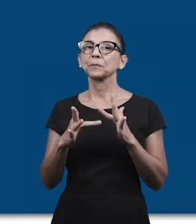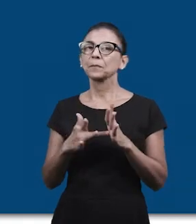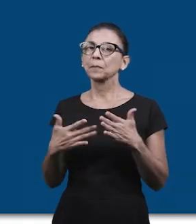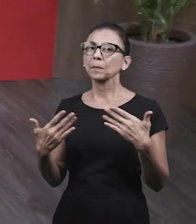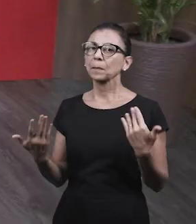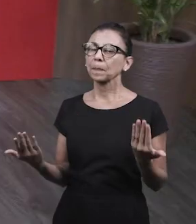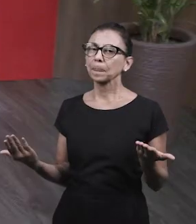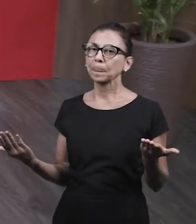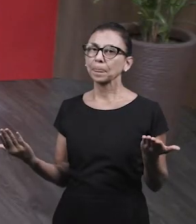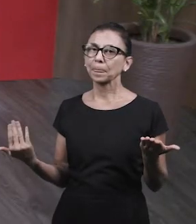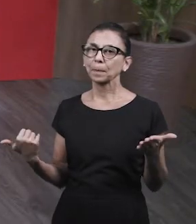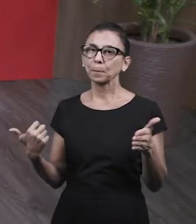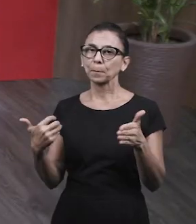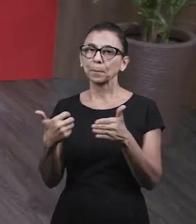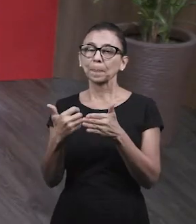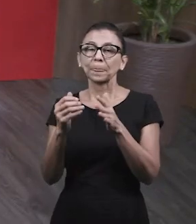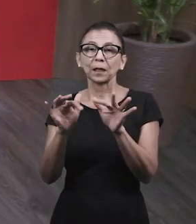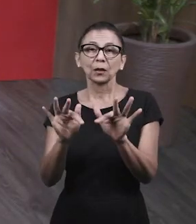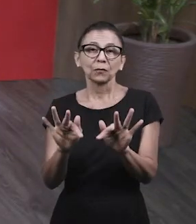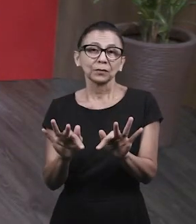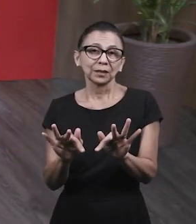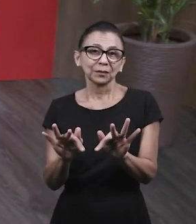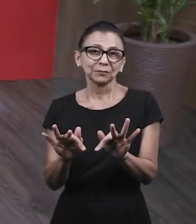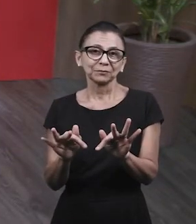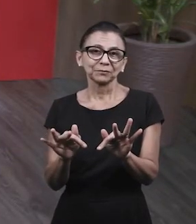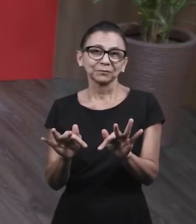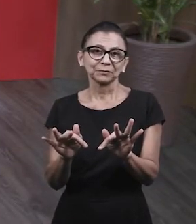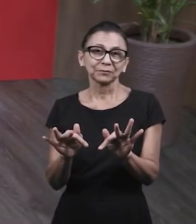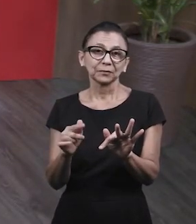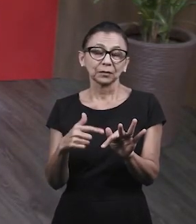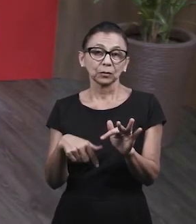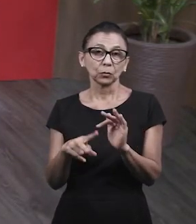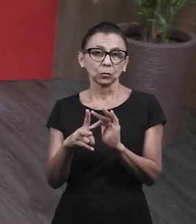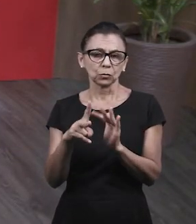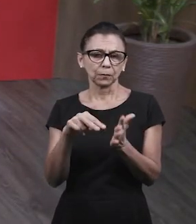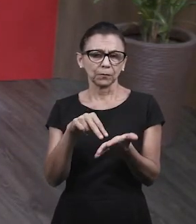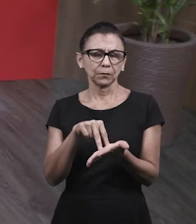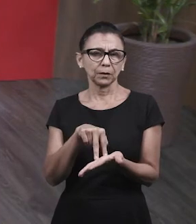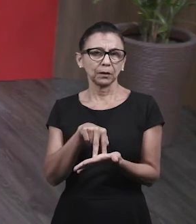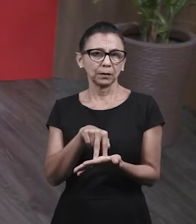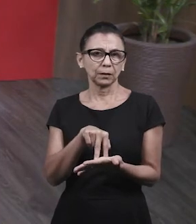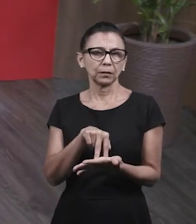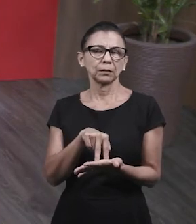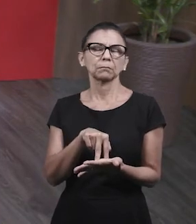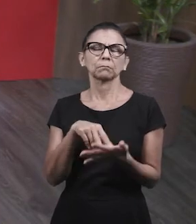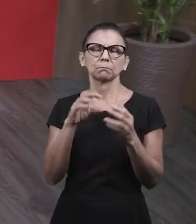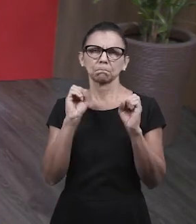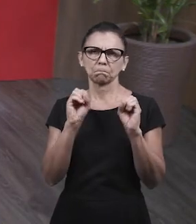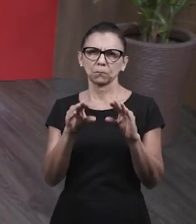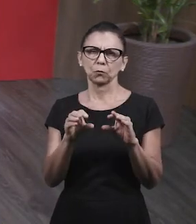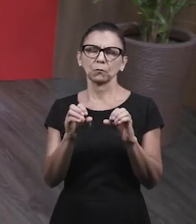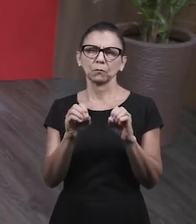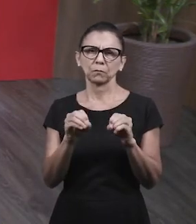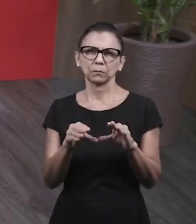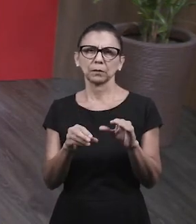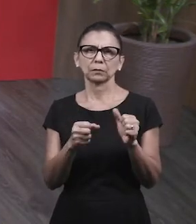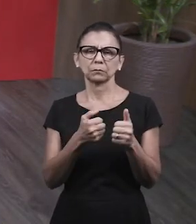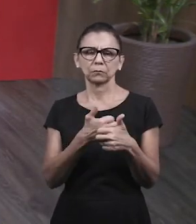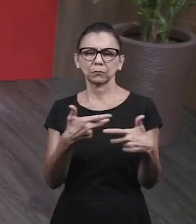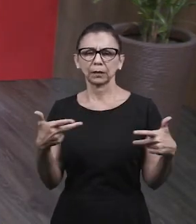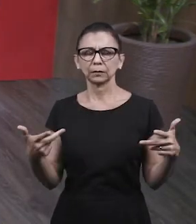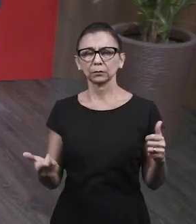Gloire à Jésus! Nous arrivons à la fin et nous voulons dire que nous allons continuer